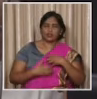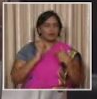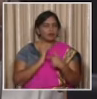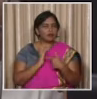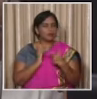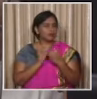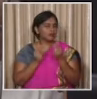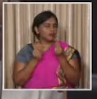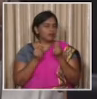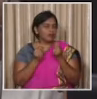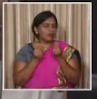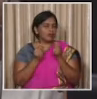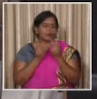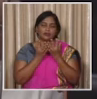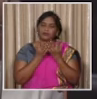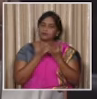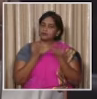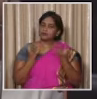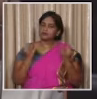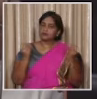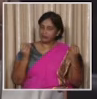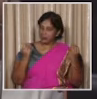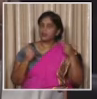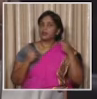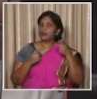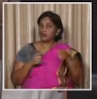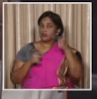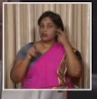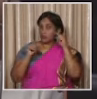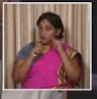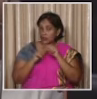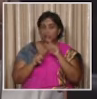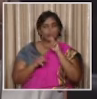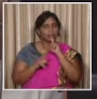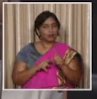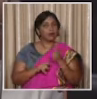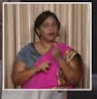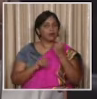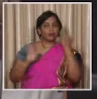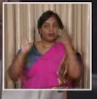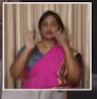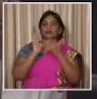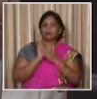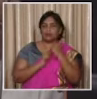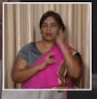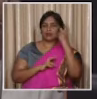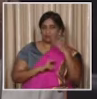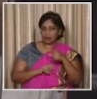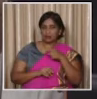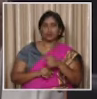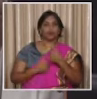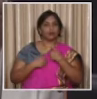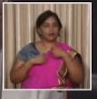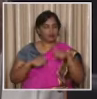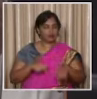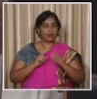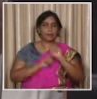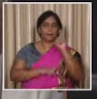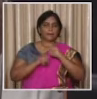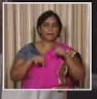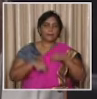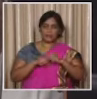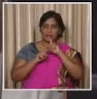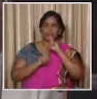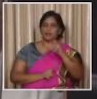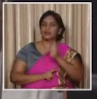හෙමින් හෙමින් සංසිඳෙන්න පටන් ගත්තා. ඒ බව පැහැදිලි වෙන ආර්ථික දර්ශකයන් කීපයක් මම මේ සභාව හමුවේ